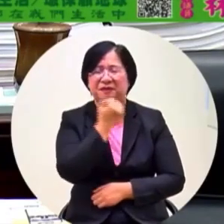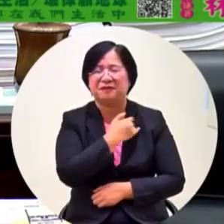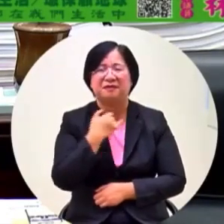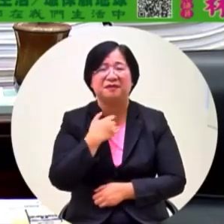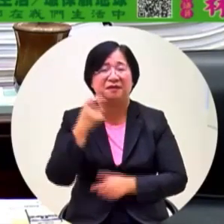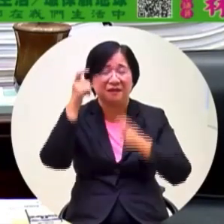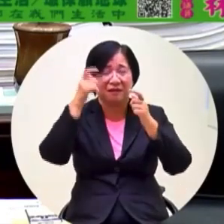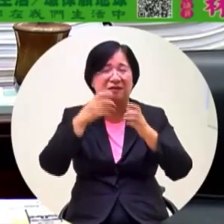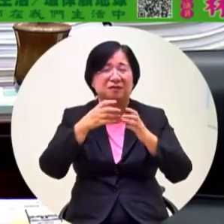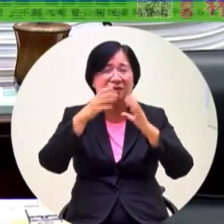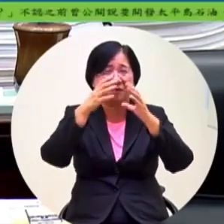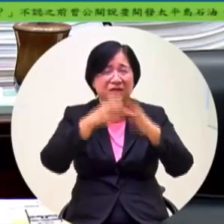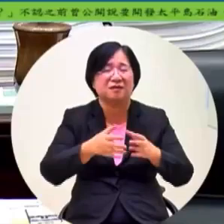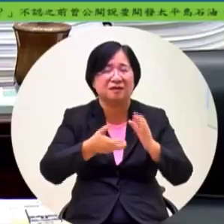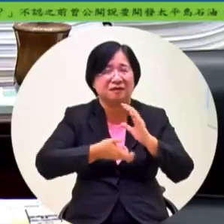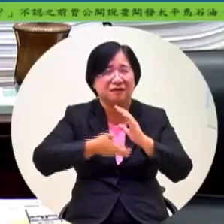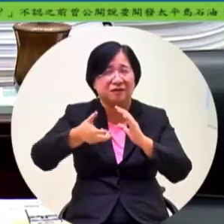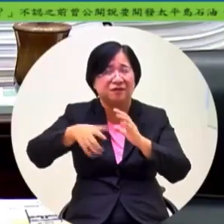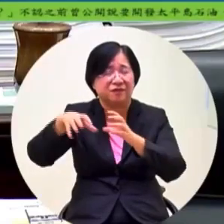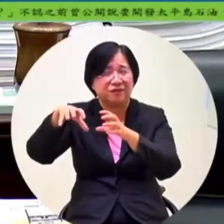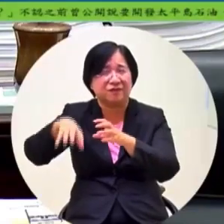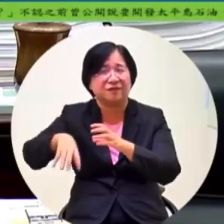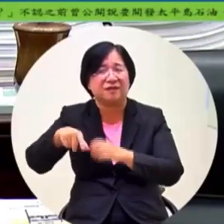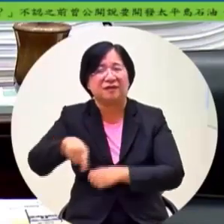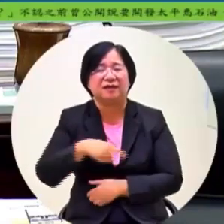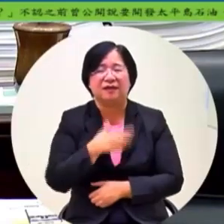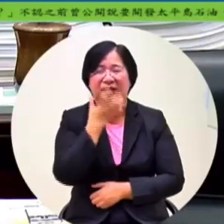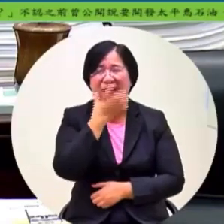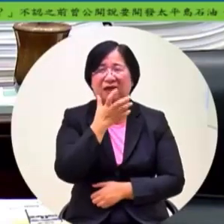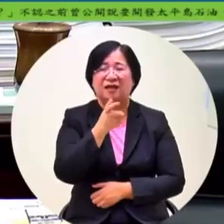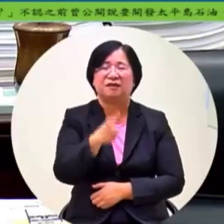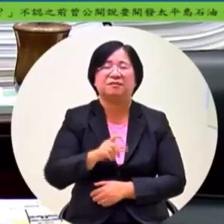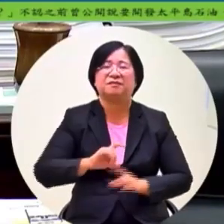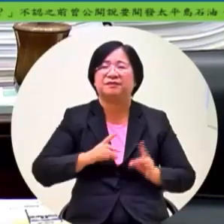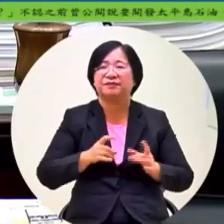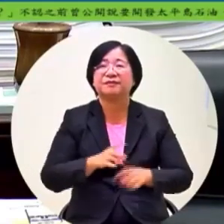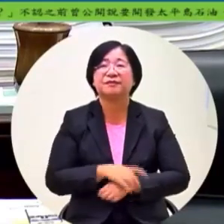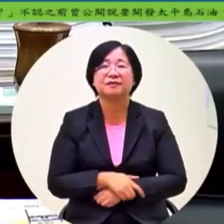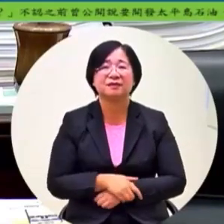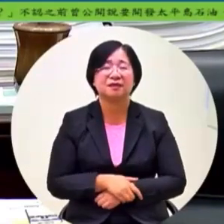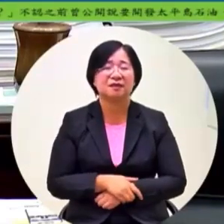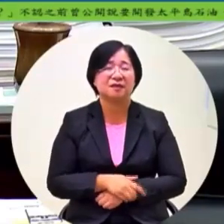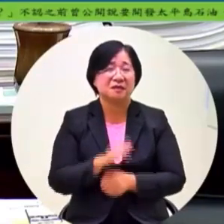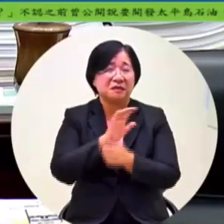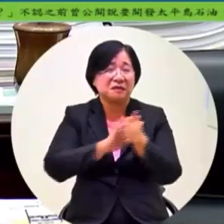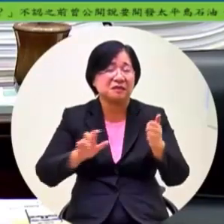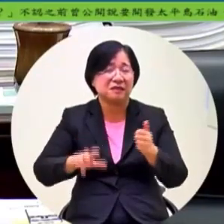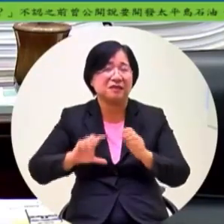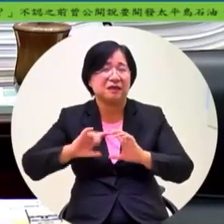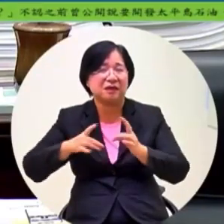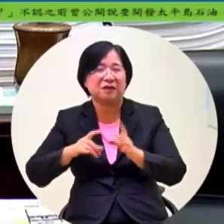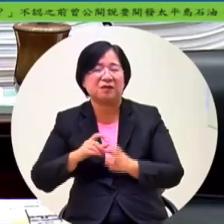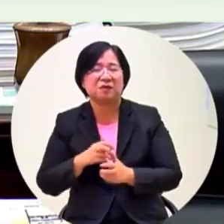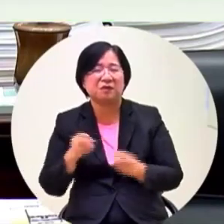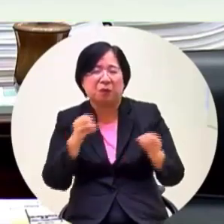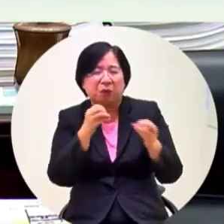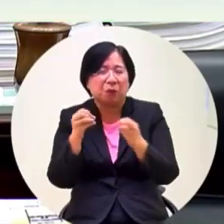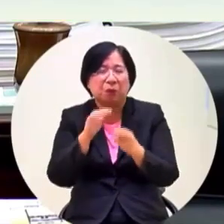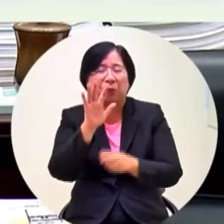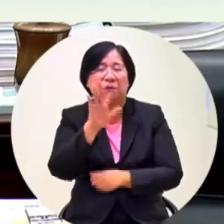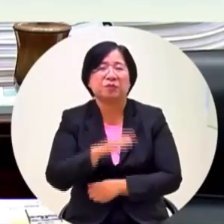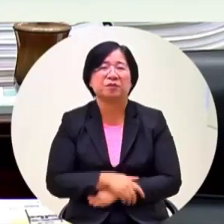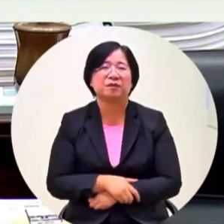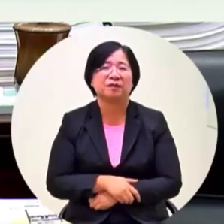分校啊，所以我说这个笑话笑到国际去啊，引起国际社会议论不断呐、啊。我说市